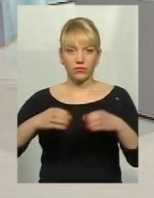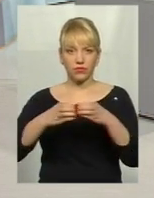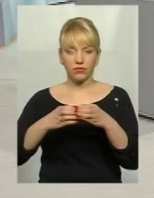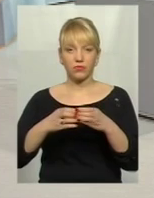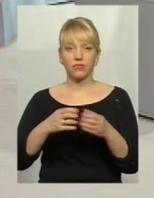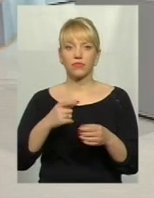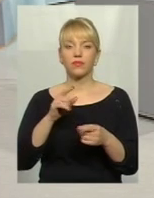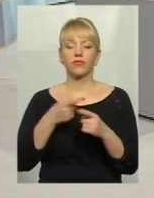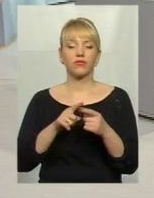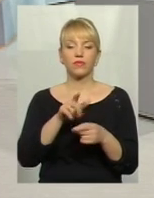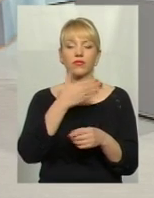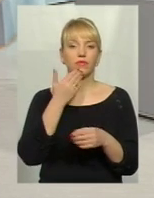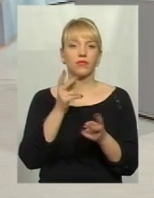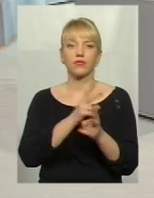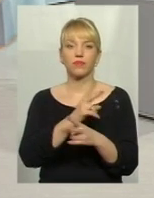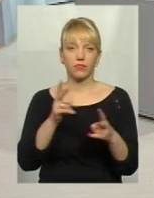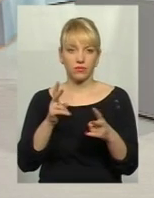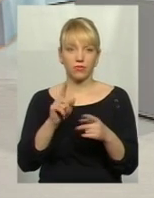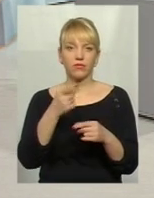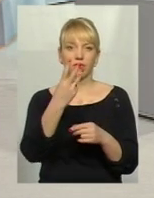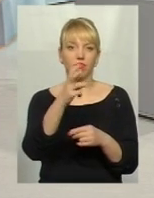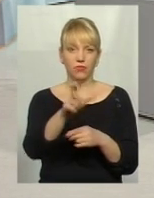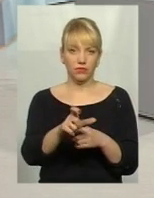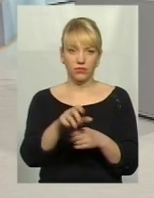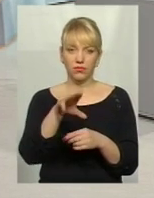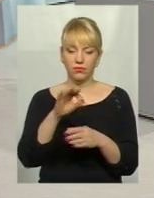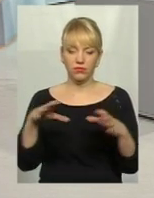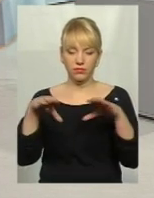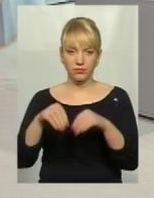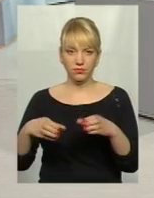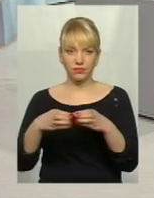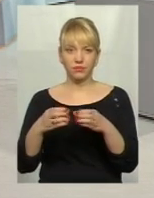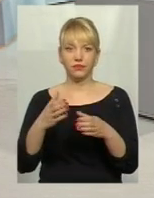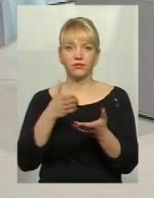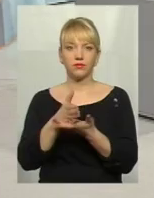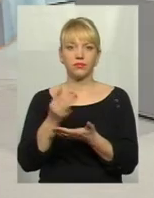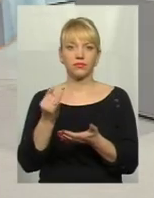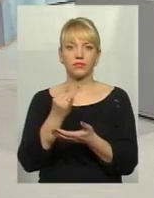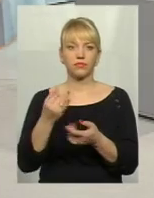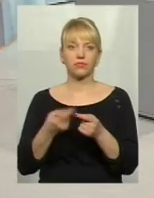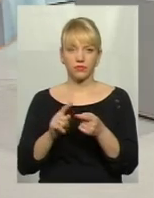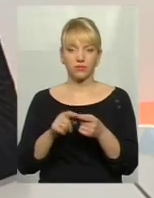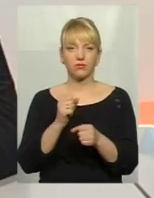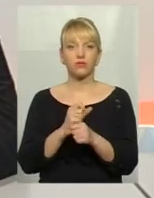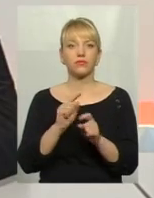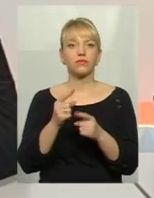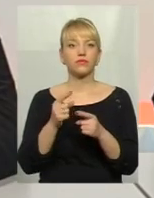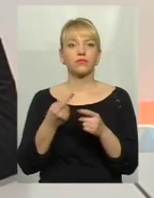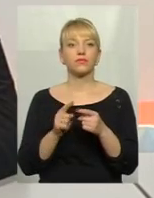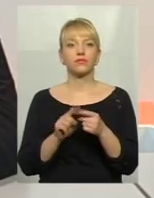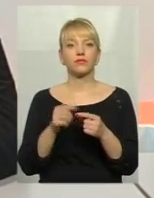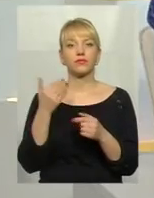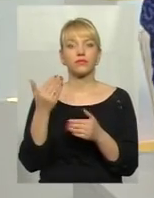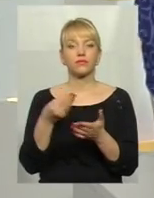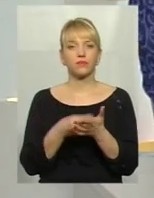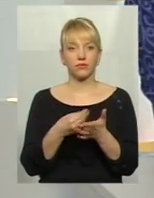має ким, бо там 4 чоловіка в апараті сільської ради, то об'єднана громада прямо зацікавлена ці речі робити. Оскільки тому що це її